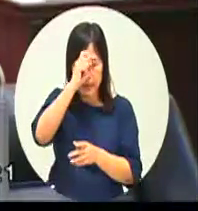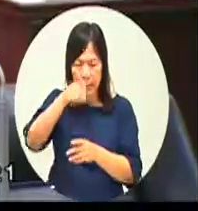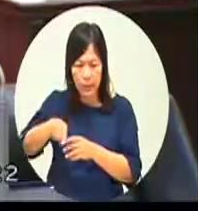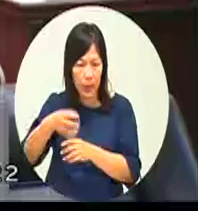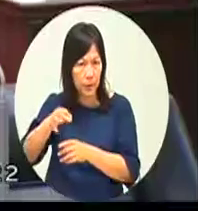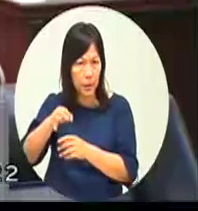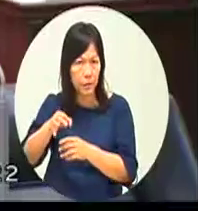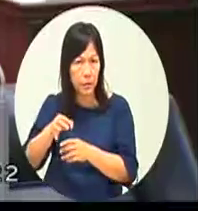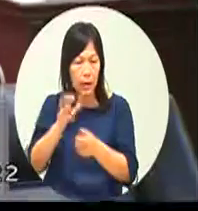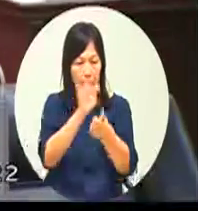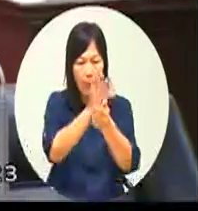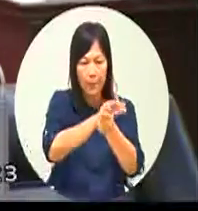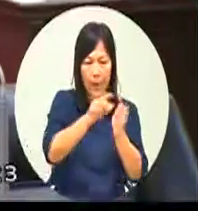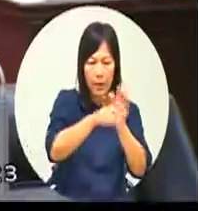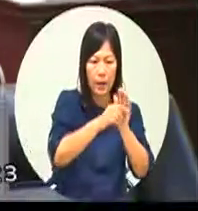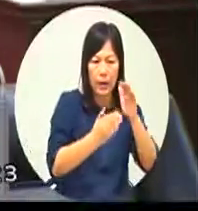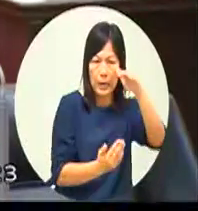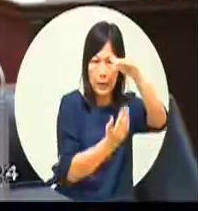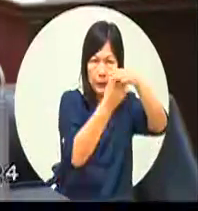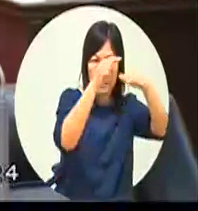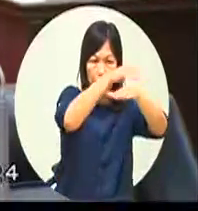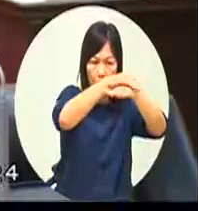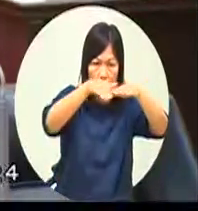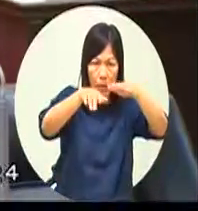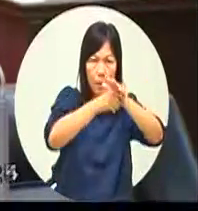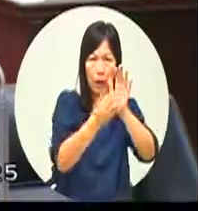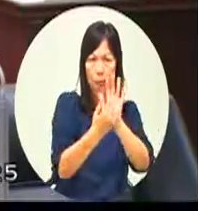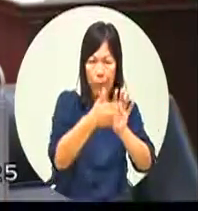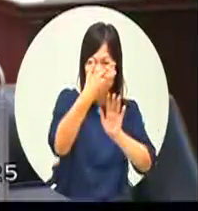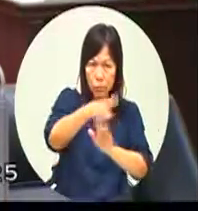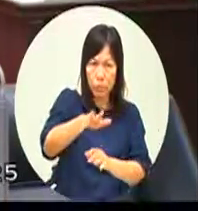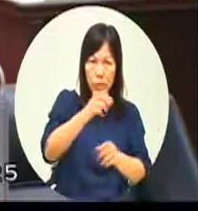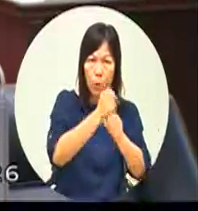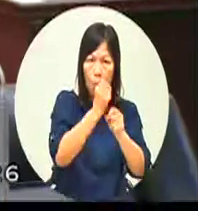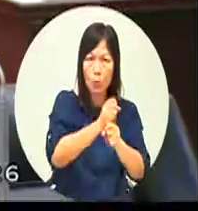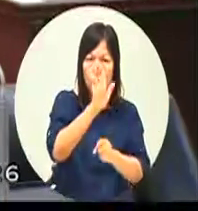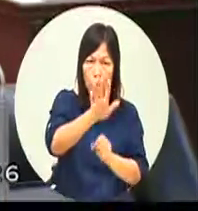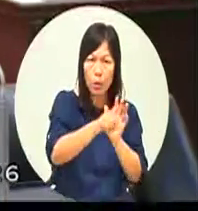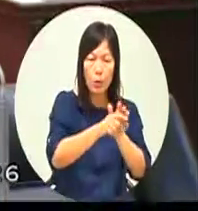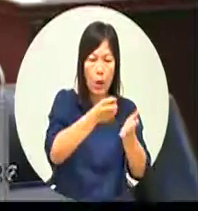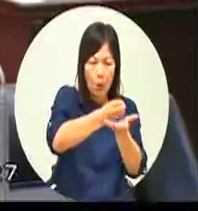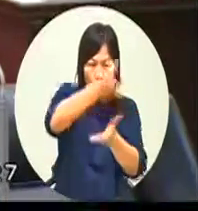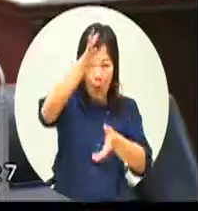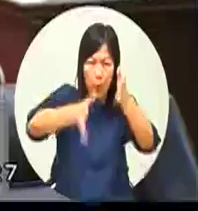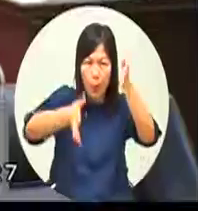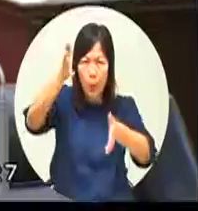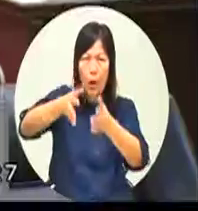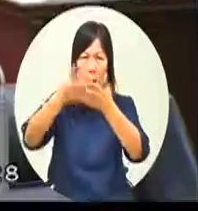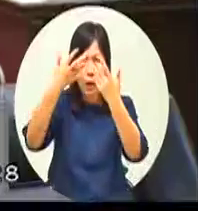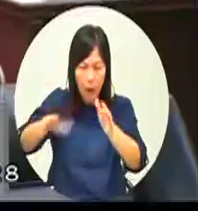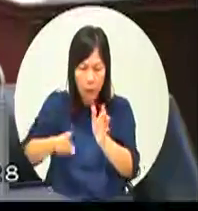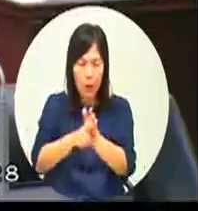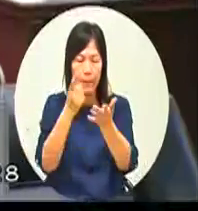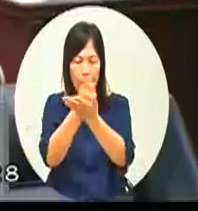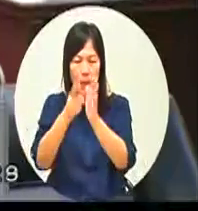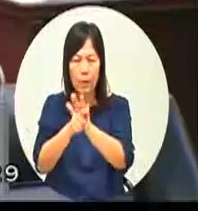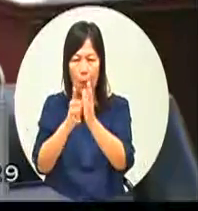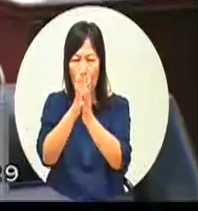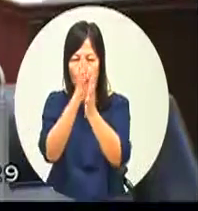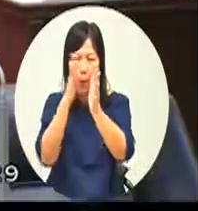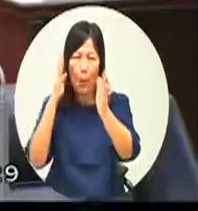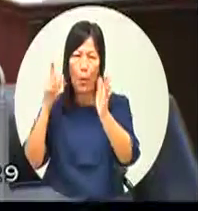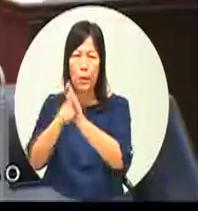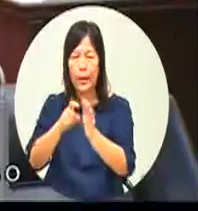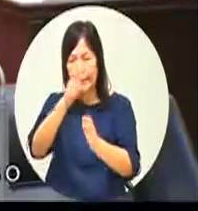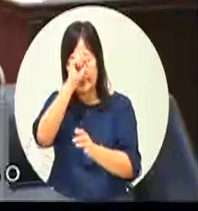缮顶楼做防水的工程？那因为太多栋顶楼了，那大家其实都排队，希望